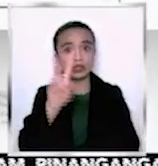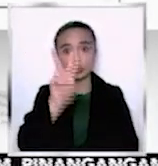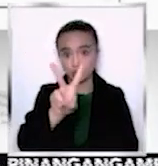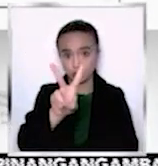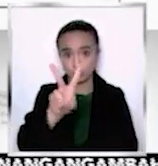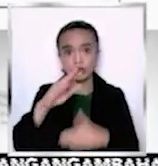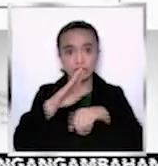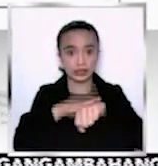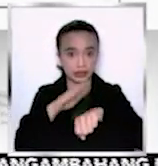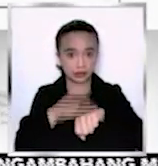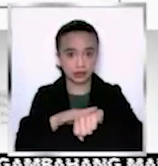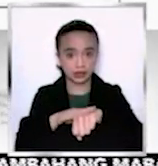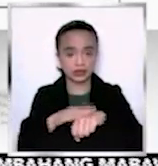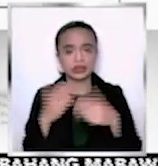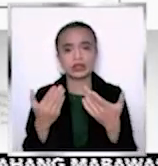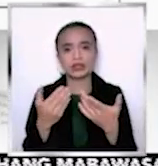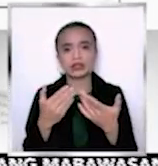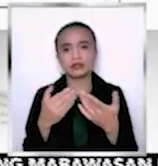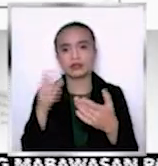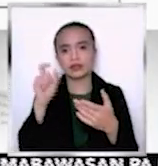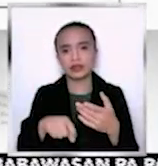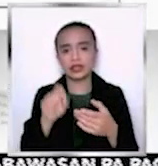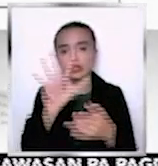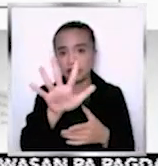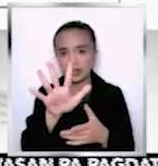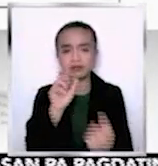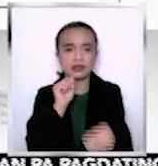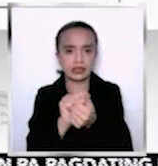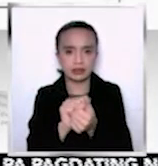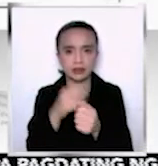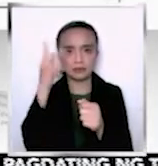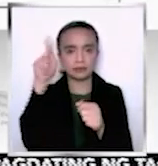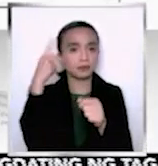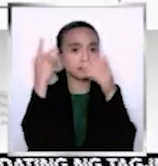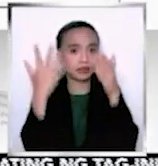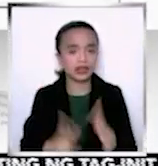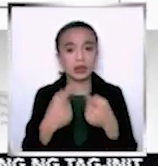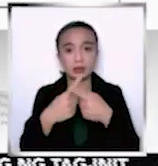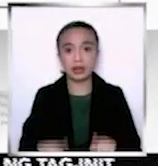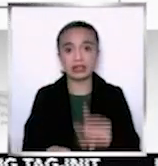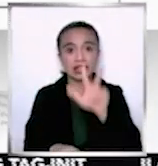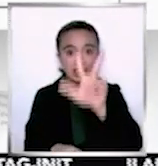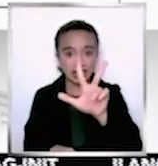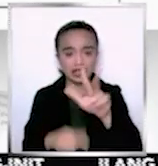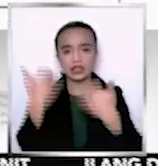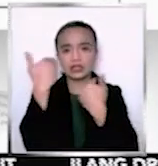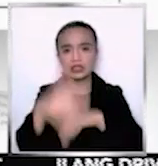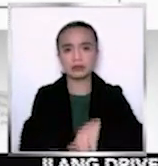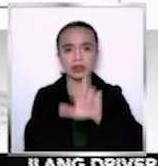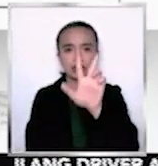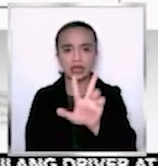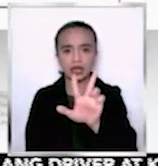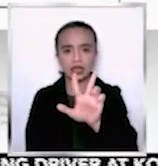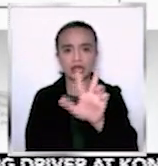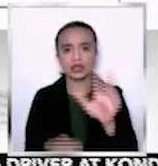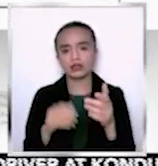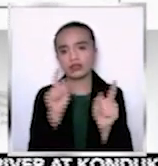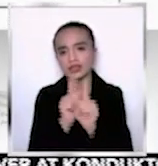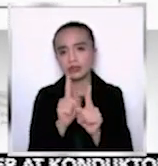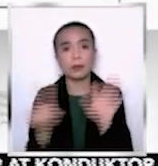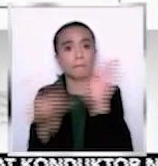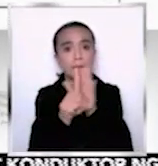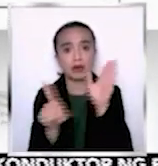ang pwedeng sumama sa kandidato. Kapag Category 3, hanggang 3 lang. Bawal naman ang in-person campaigning